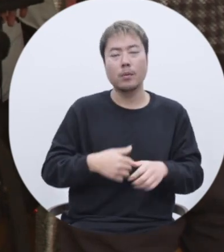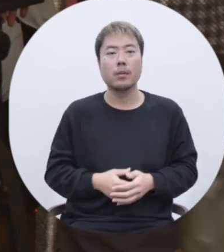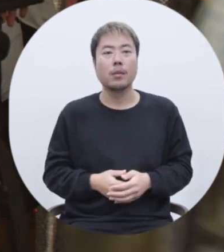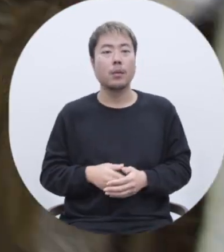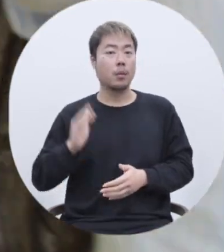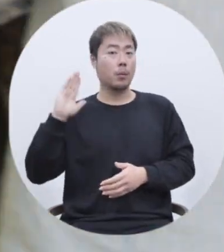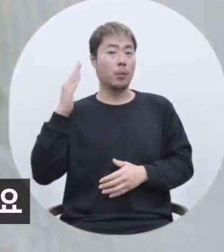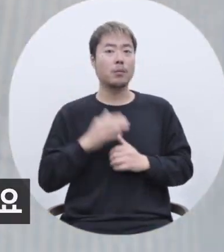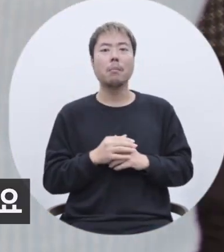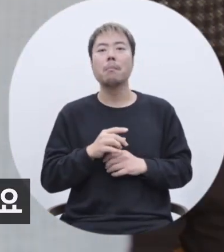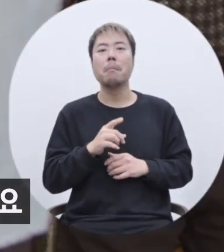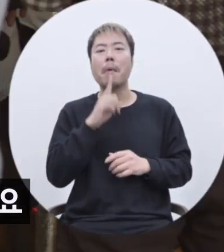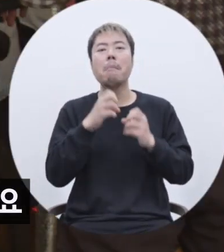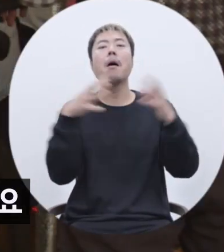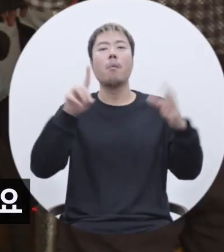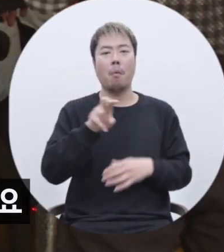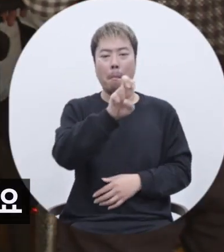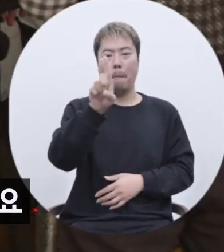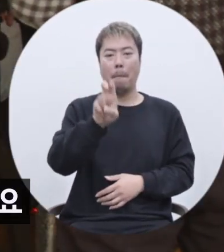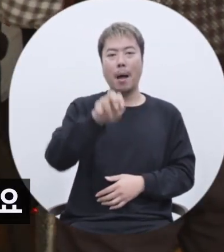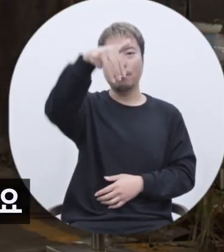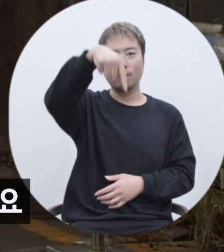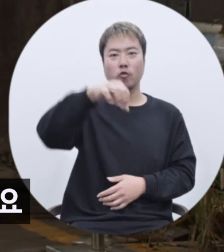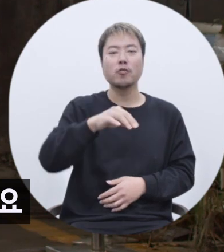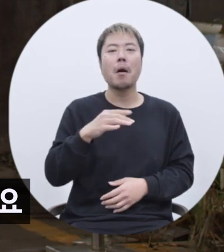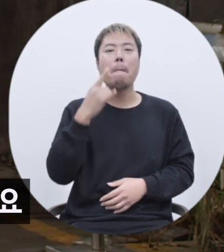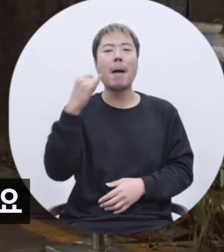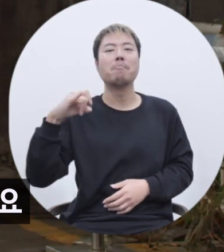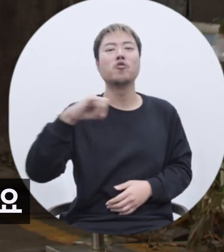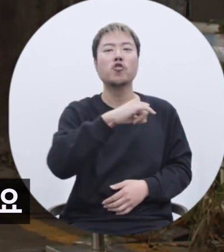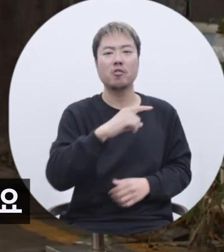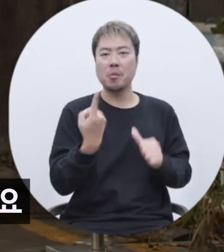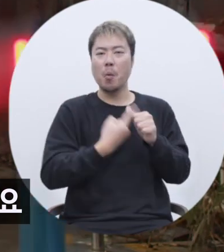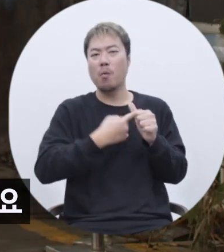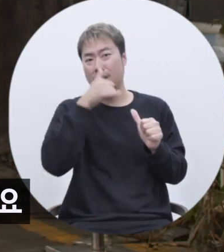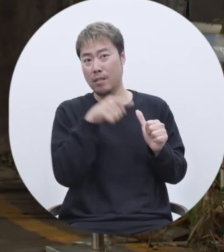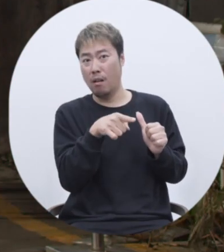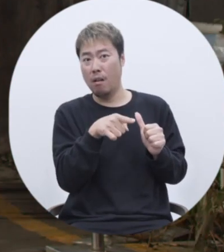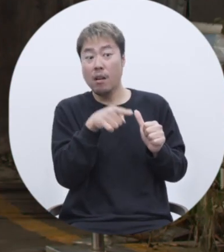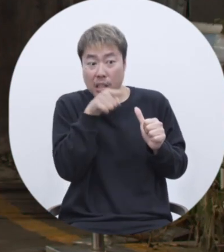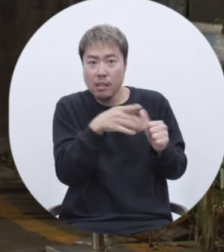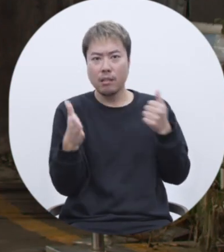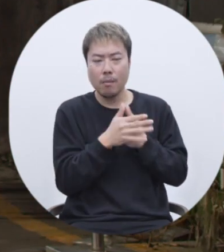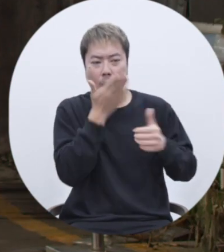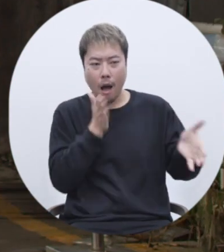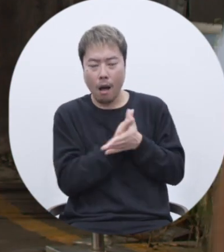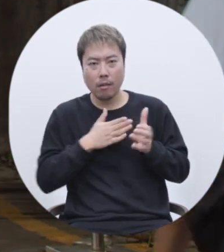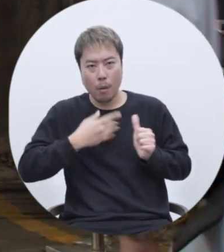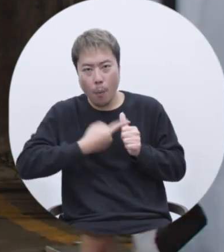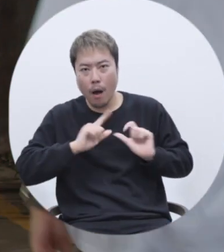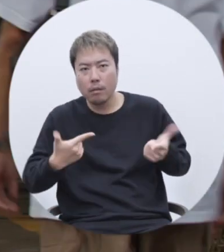많이 보이죠. 요새 많이 나오는 말로 맘충이라는 얘기가 있잖아요. 그런 인식이